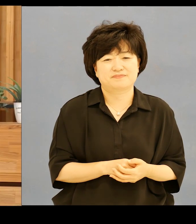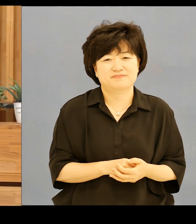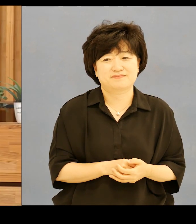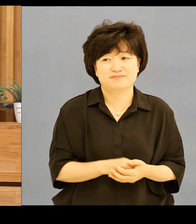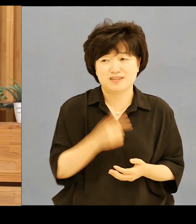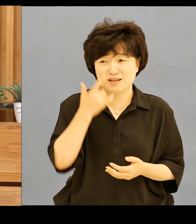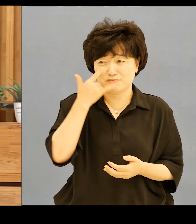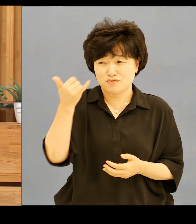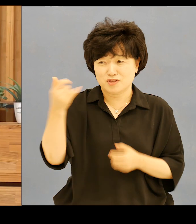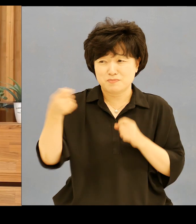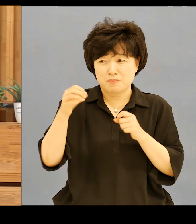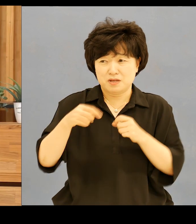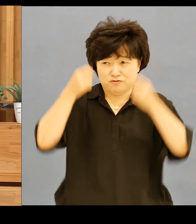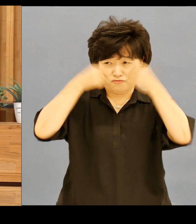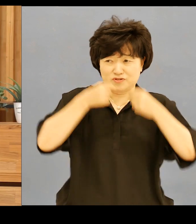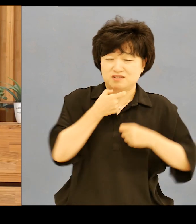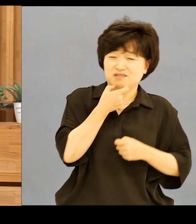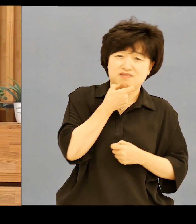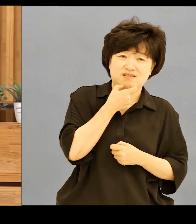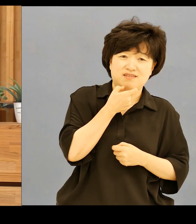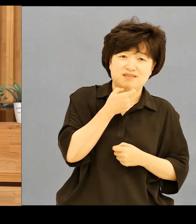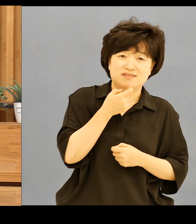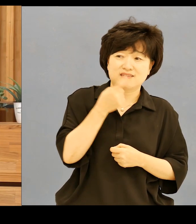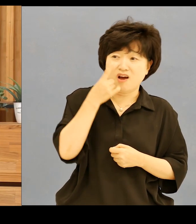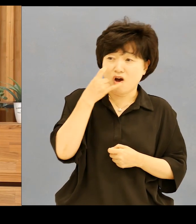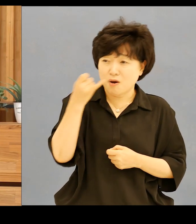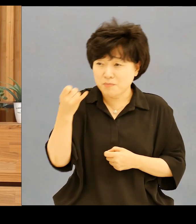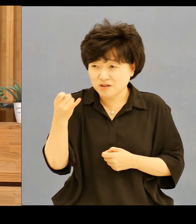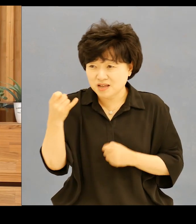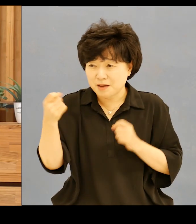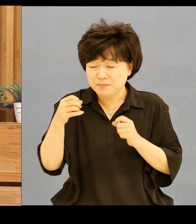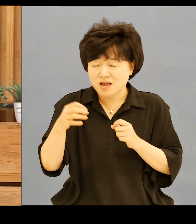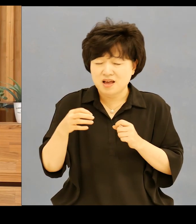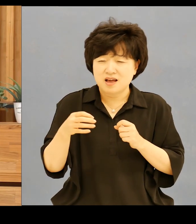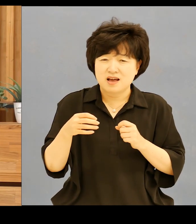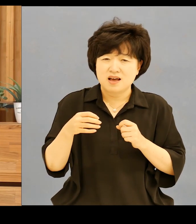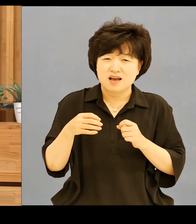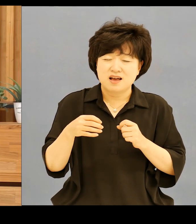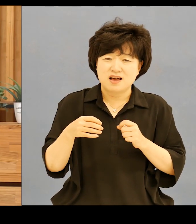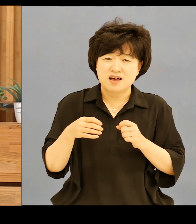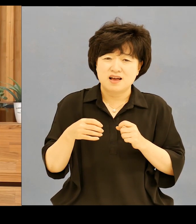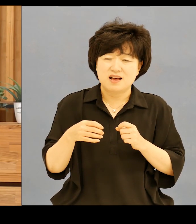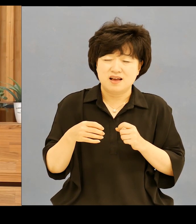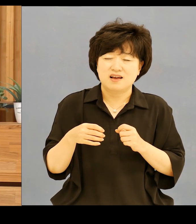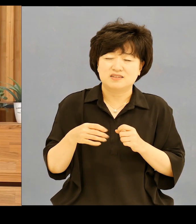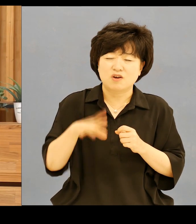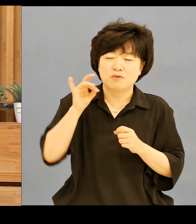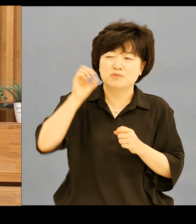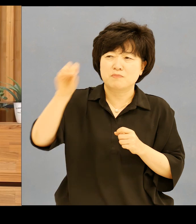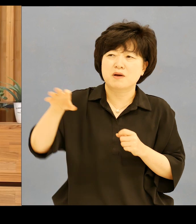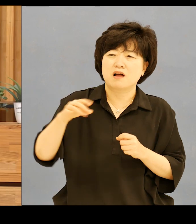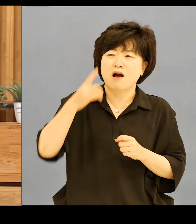진짜 부모님 앞에서 울기 싫은데 엄마한테 처음으로 그랬던 것 같아요. 빨리 오라고.